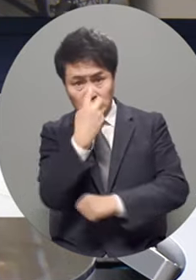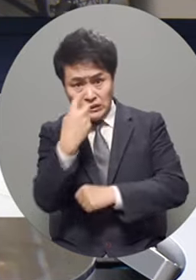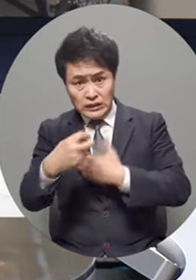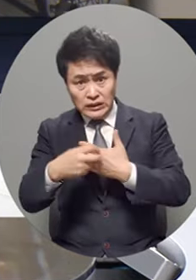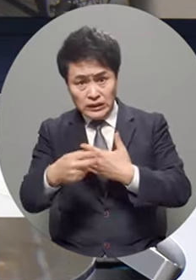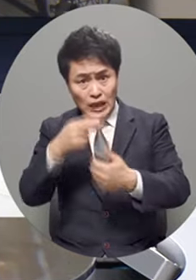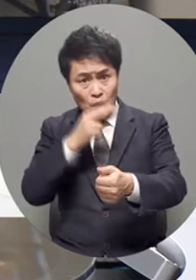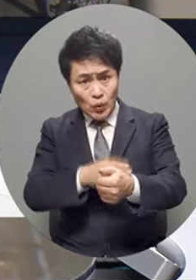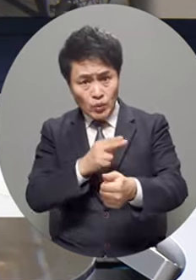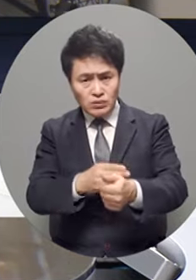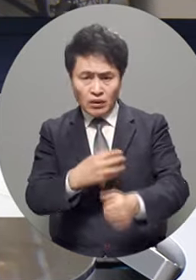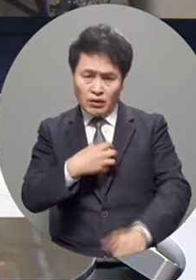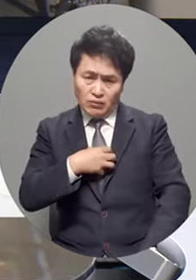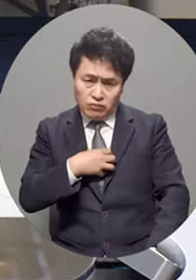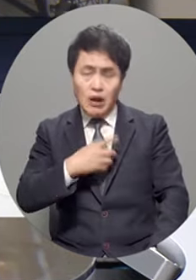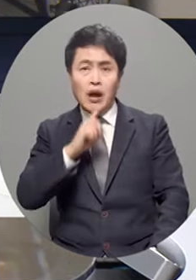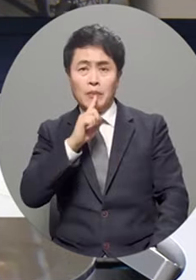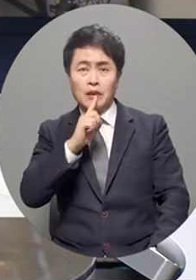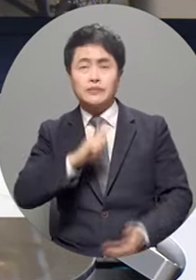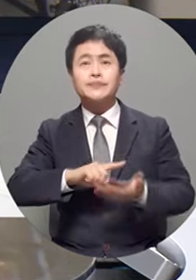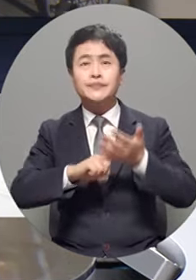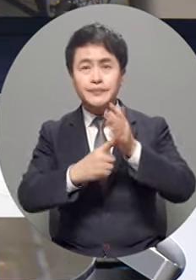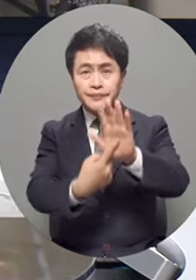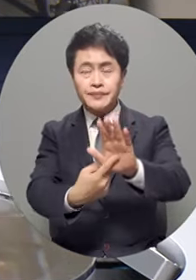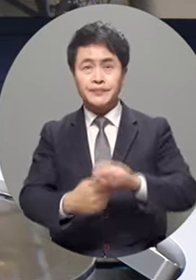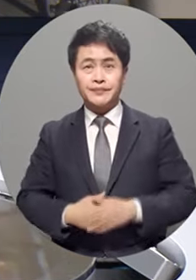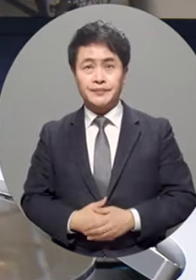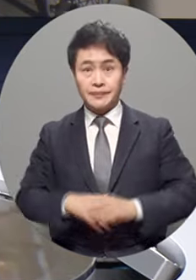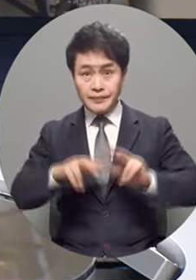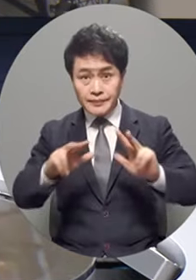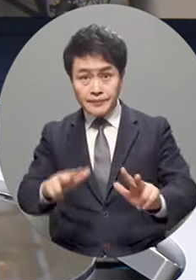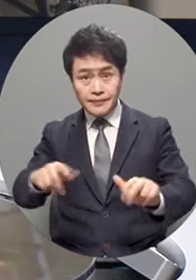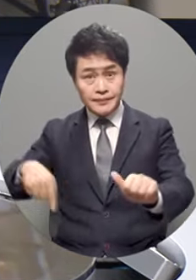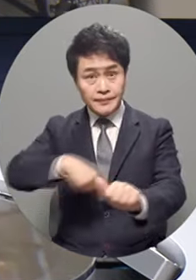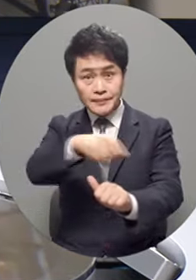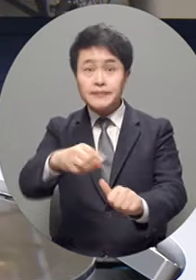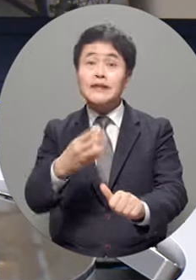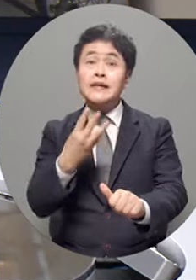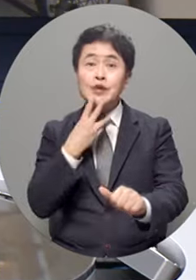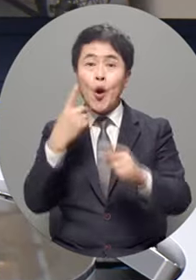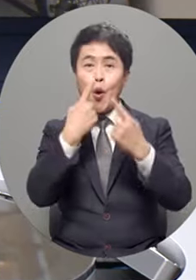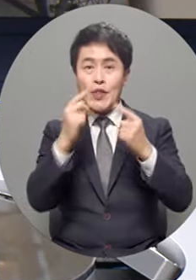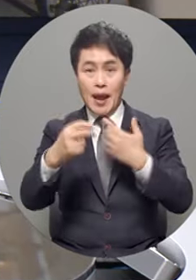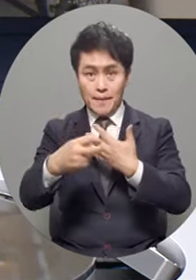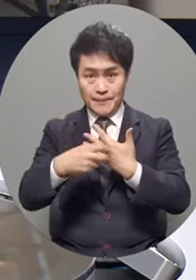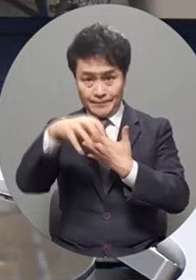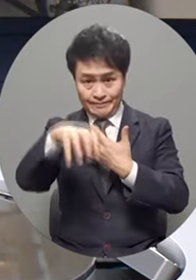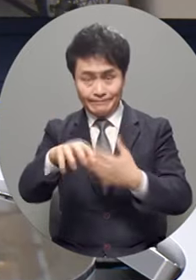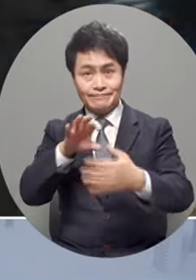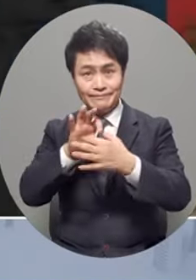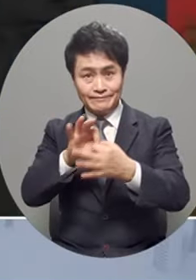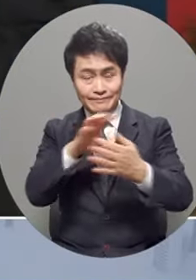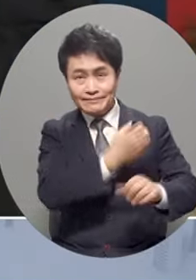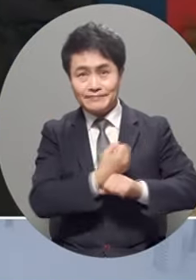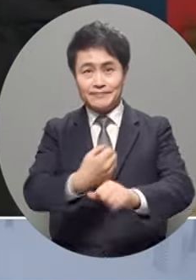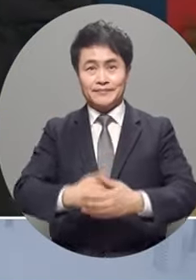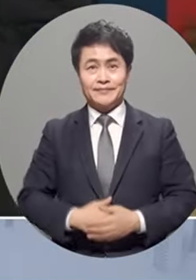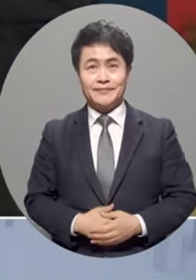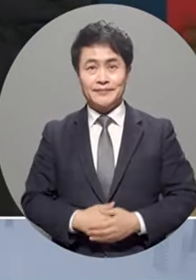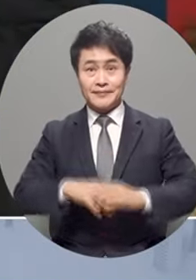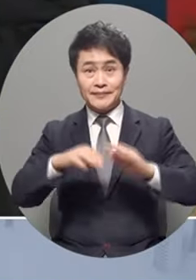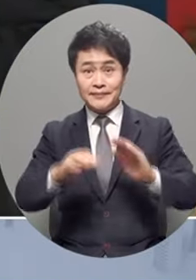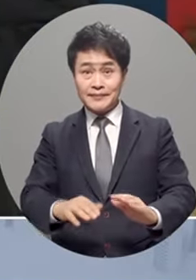교수들도 우려의 목소리를 내기 시작했습니다. 지금 이 시각 서울대병원에 나가 있는 취재기자 연결해 보겠습니다. 자,